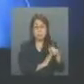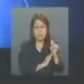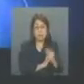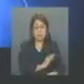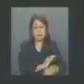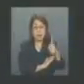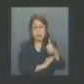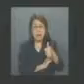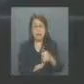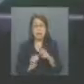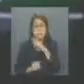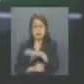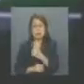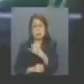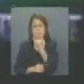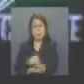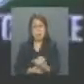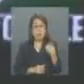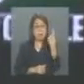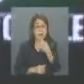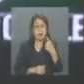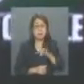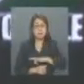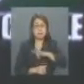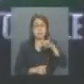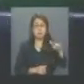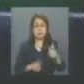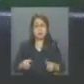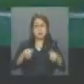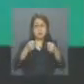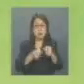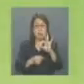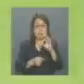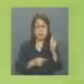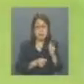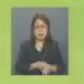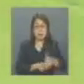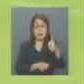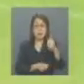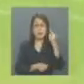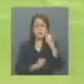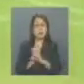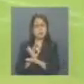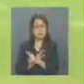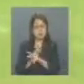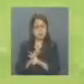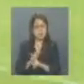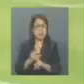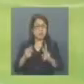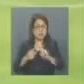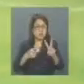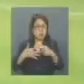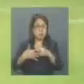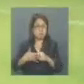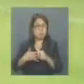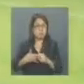ไปได้นะคะทีมที่จะได้สิทธิ์นี้ไปแข่งขันในถ้วย AFC Champions League รอบคัดเลือกจะเป็นของชลบุรีรองแชมป์ฟุตบอลสปอนเซอร์